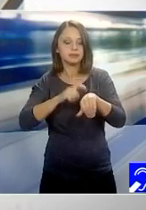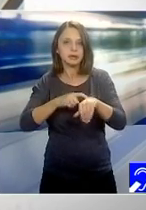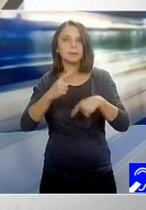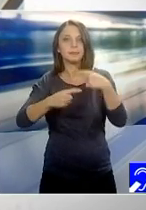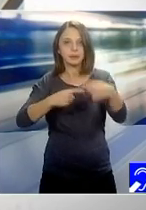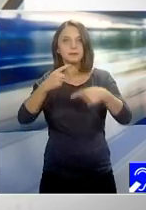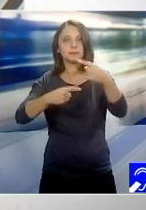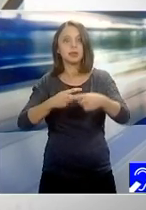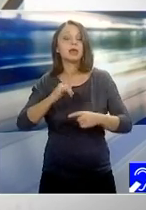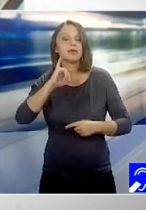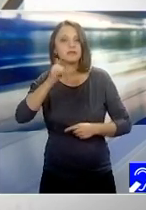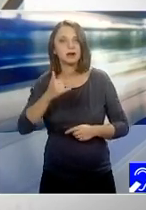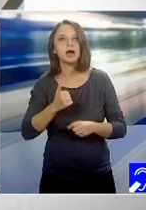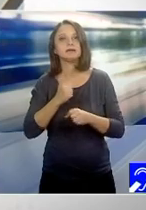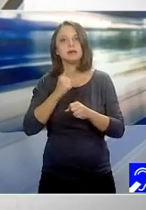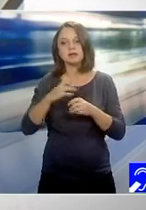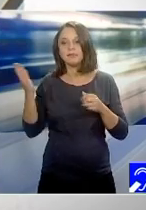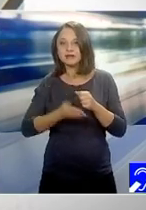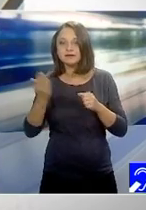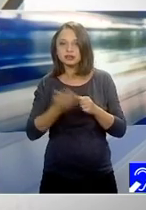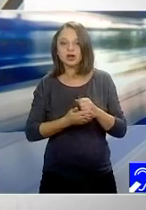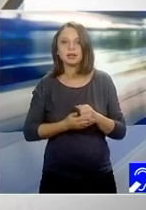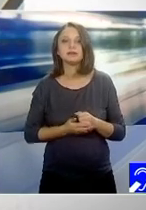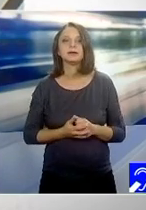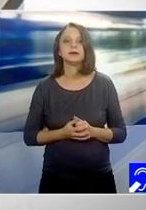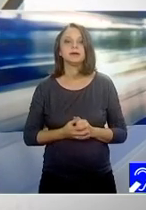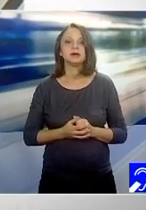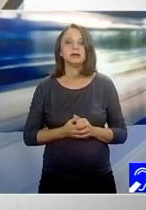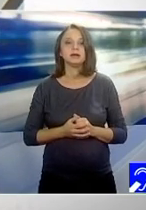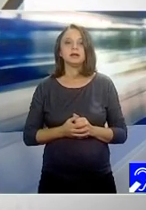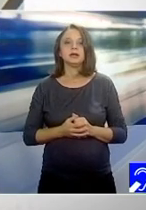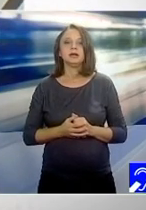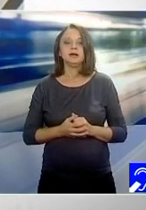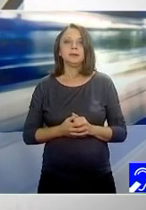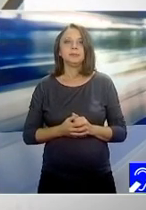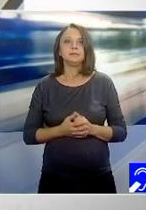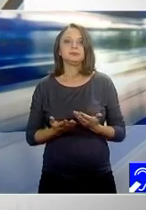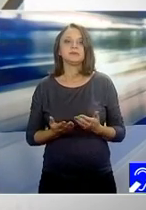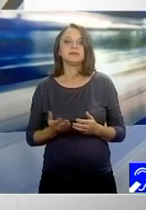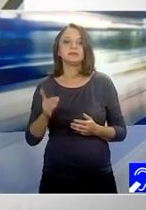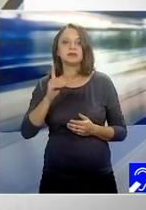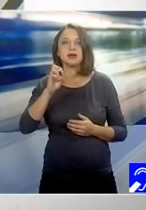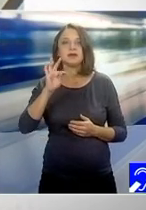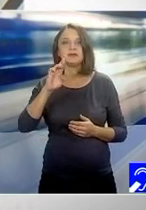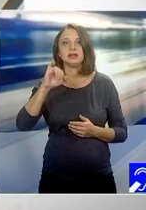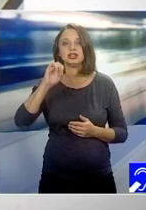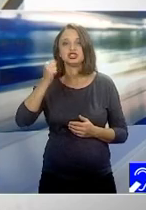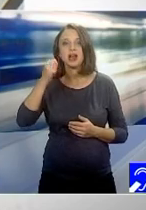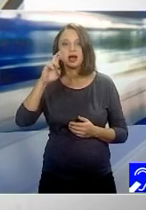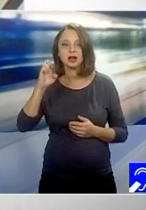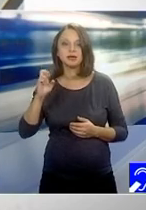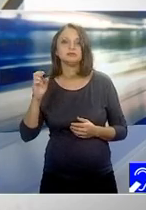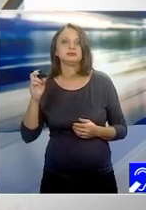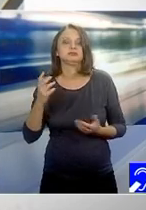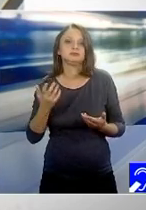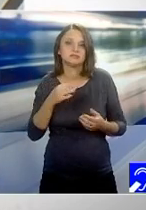așa este, s-a defrișat, că impropriu spus a fost îndepătat arboretul matur, că a defrișa înseamnă să-i schimb și categoria de folosință, lucrul ăsta nu